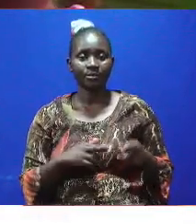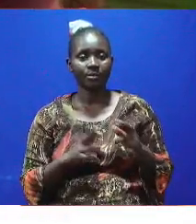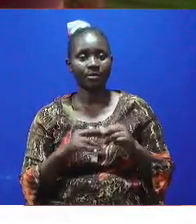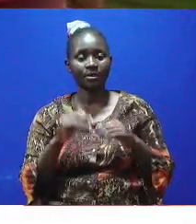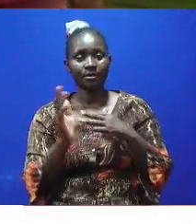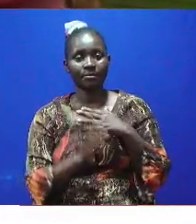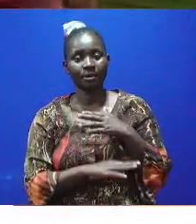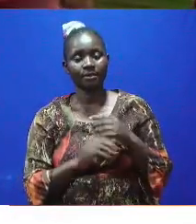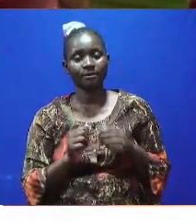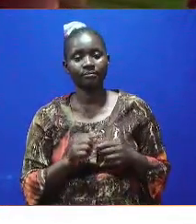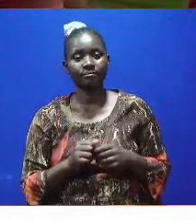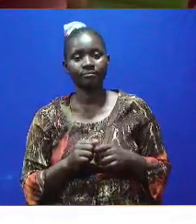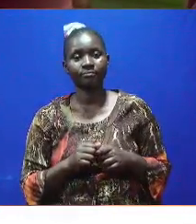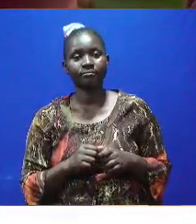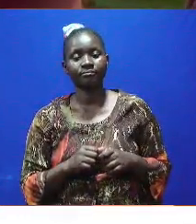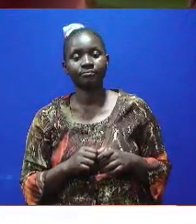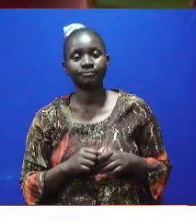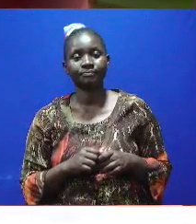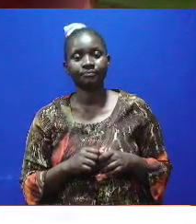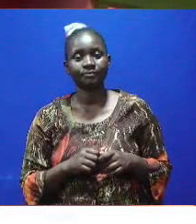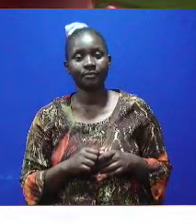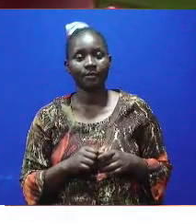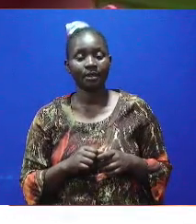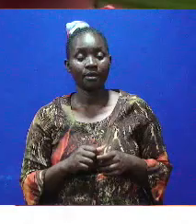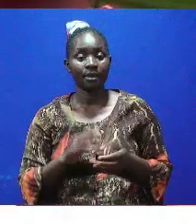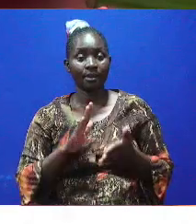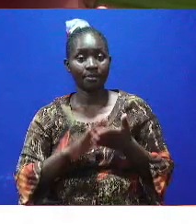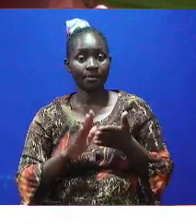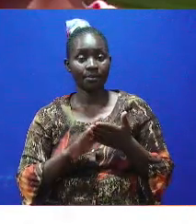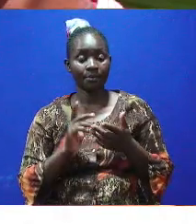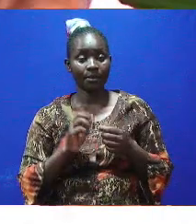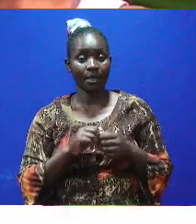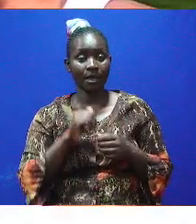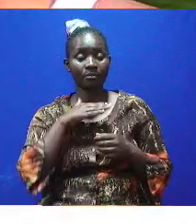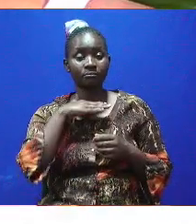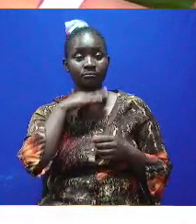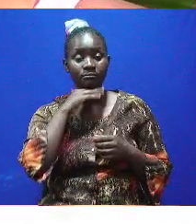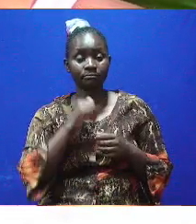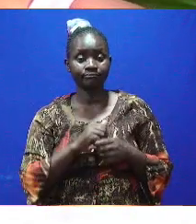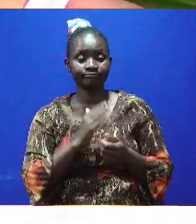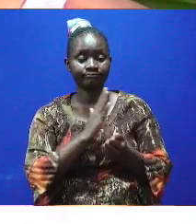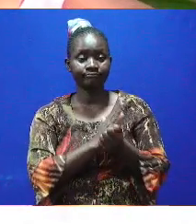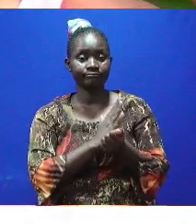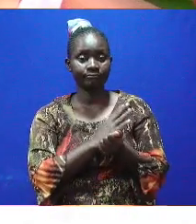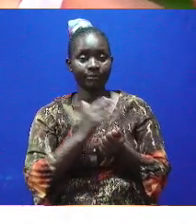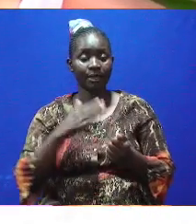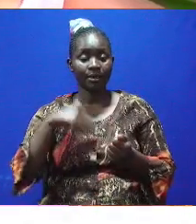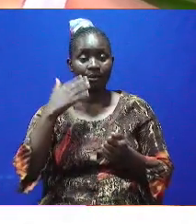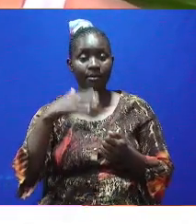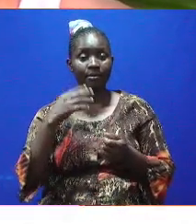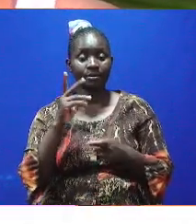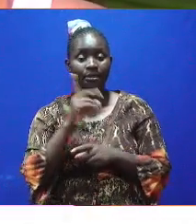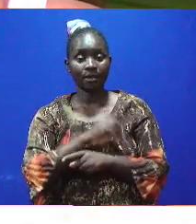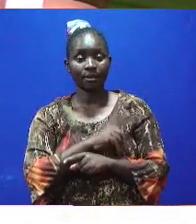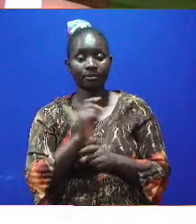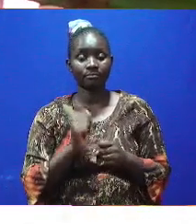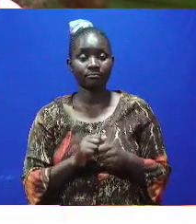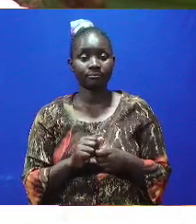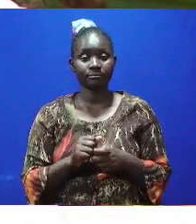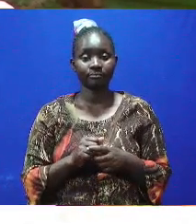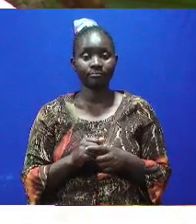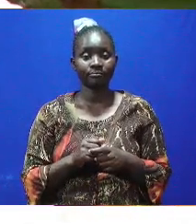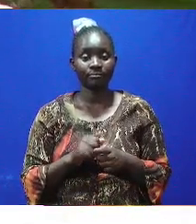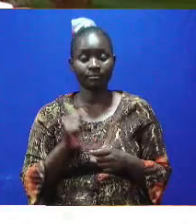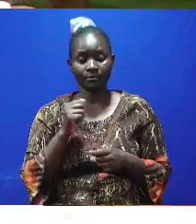sana abantu abange bakwerere pale nande baumire kera ri tuko mugire